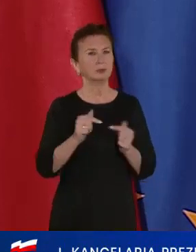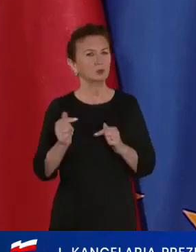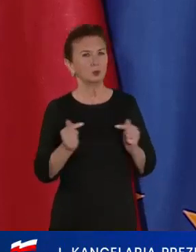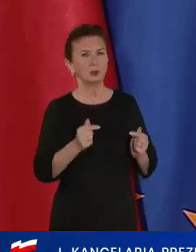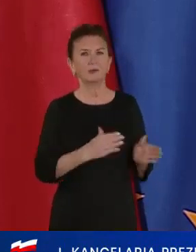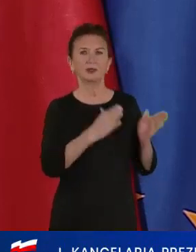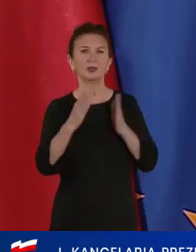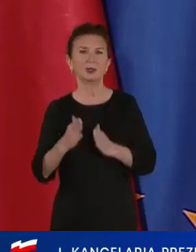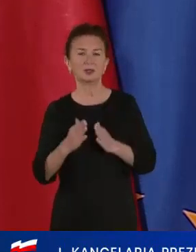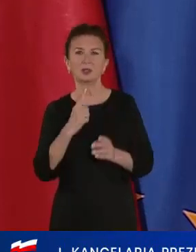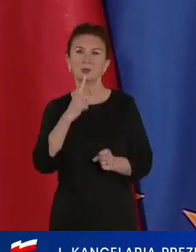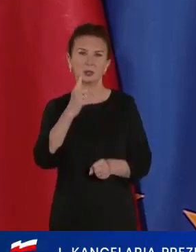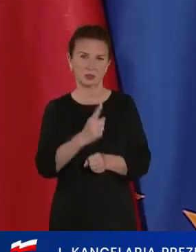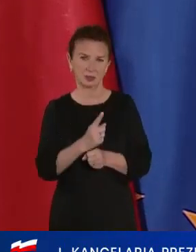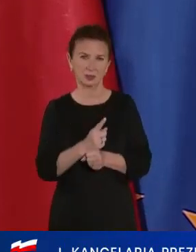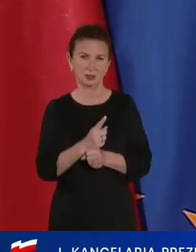decyzje. Już teraz